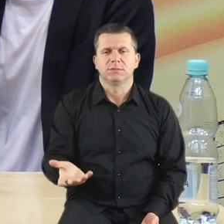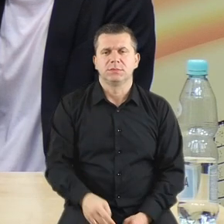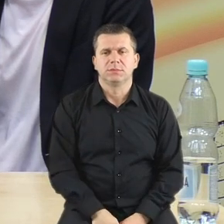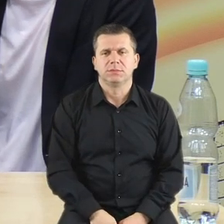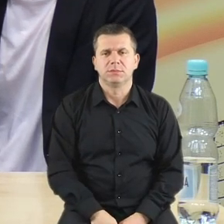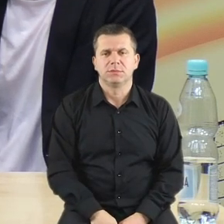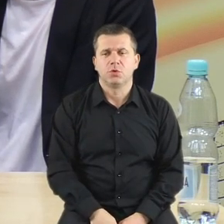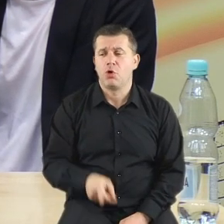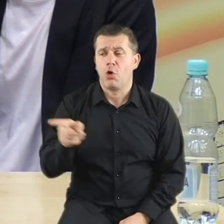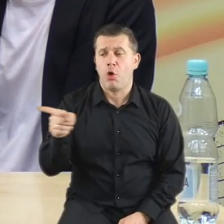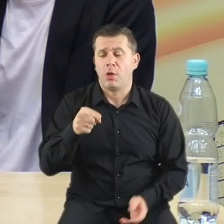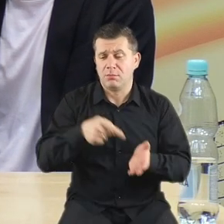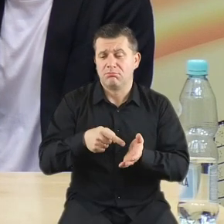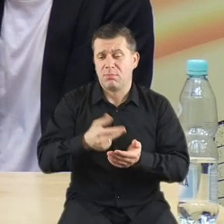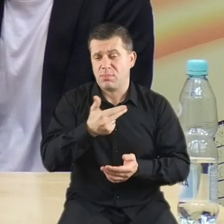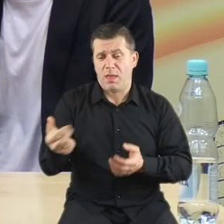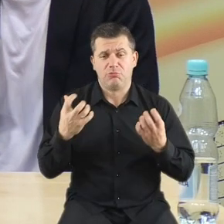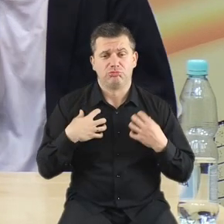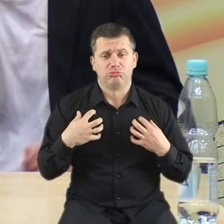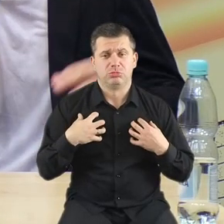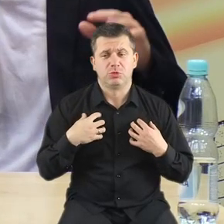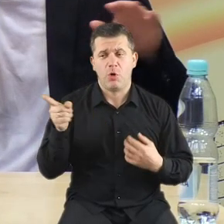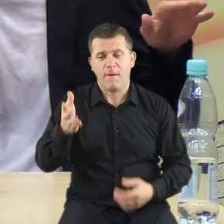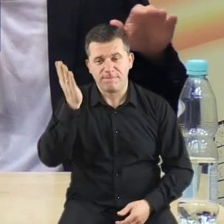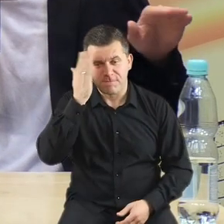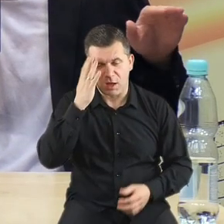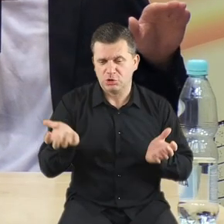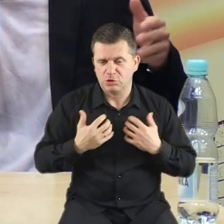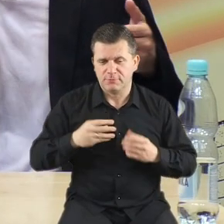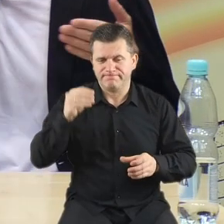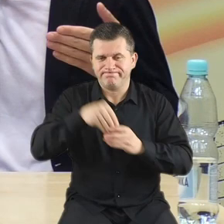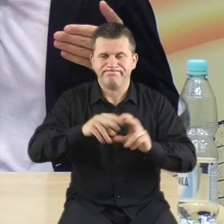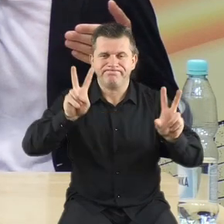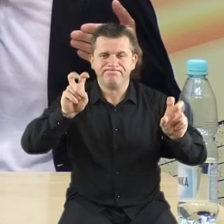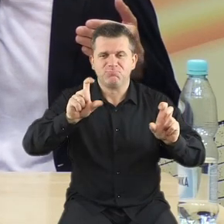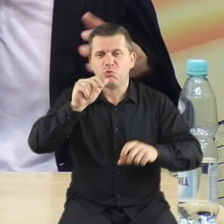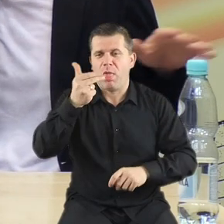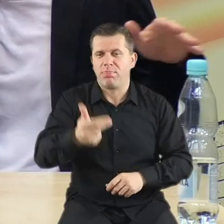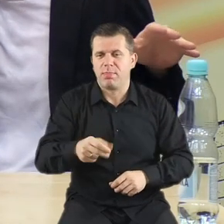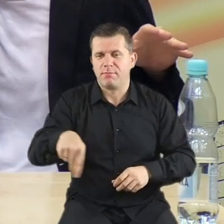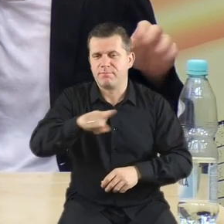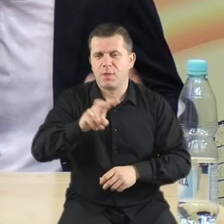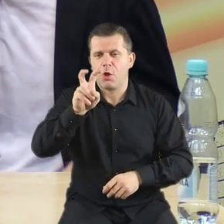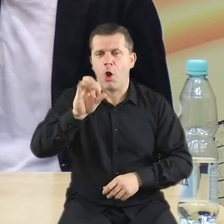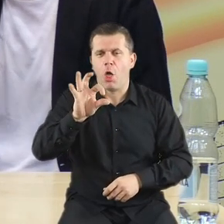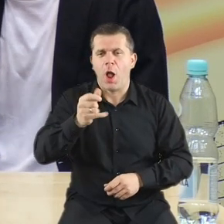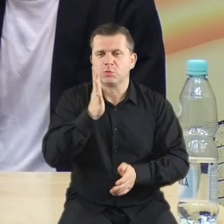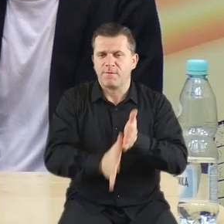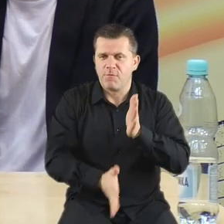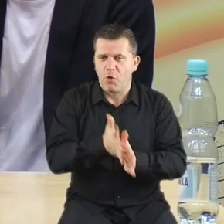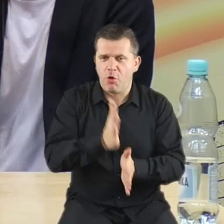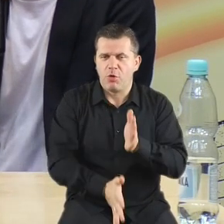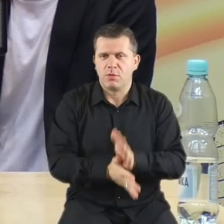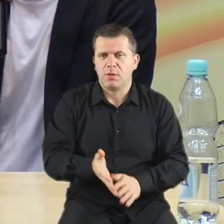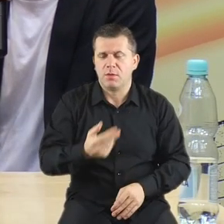Oni tym żyli. Nie, oni nie wiedzieli, że żyją w cieniu Holokaustu, w cieniu wojny. By tak jak